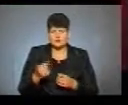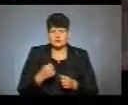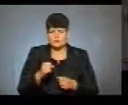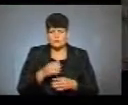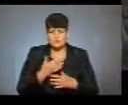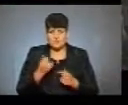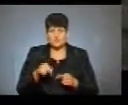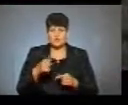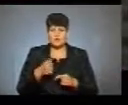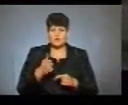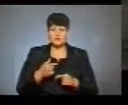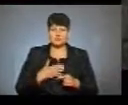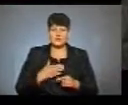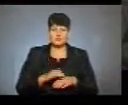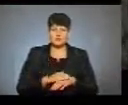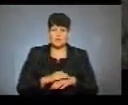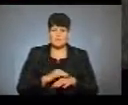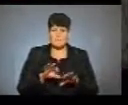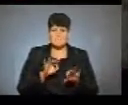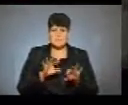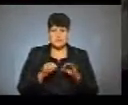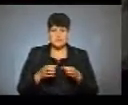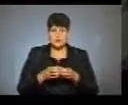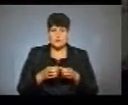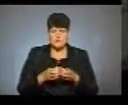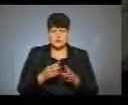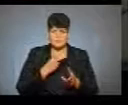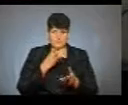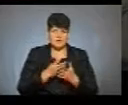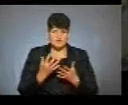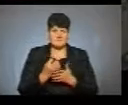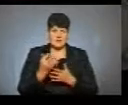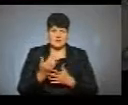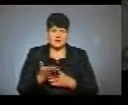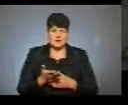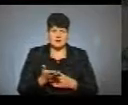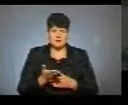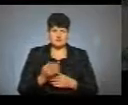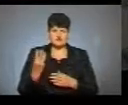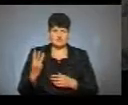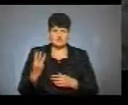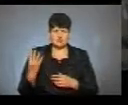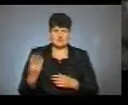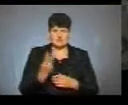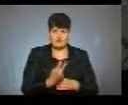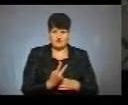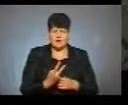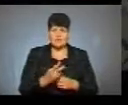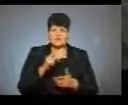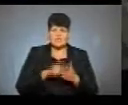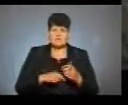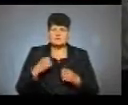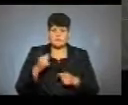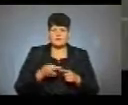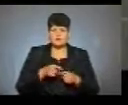в цьому році у нас така добра підібралася команда. І, як бачите, виграємо на дану хвилину 4-2 і надіємося перемогти в